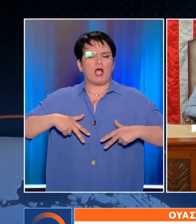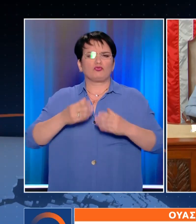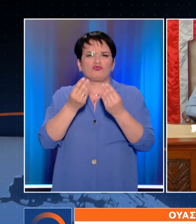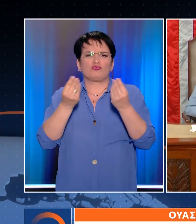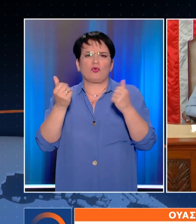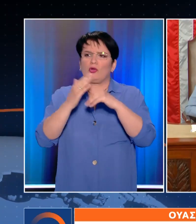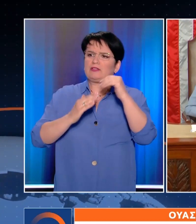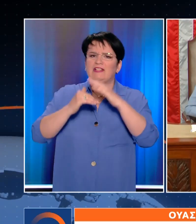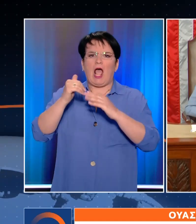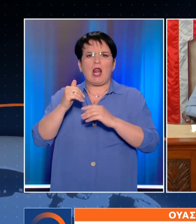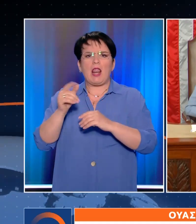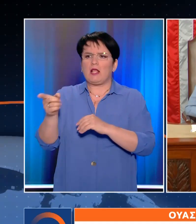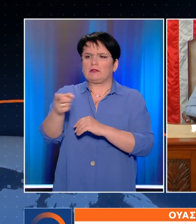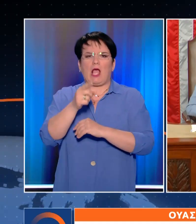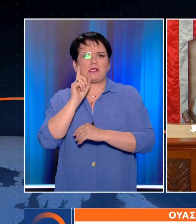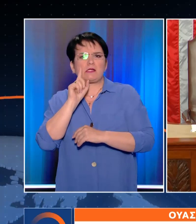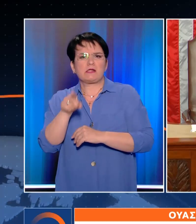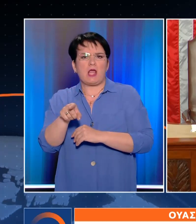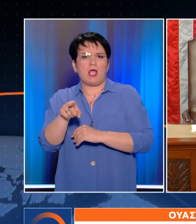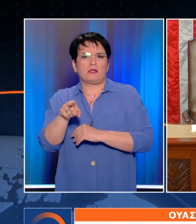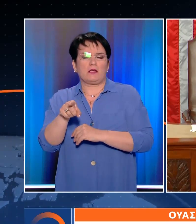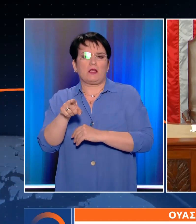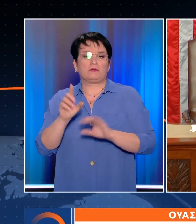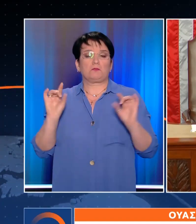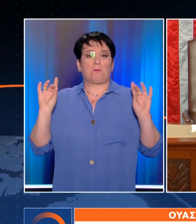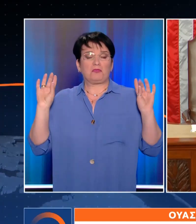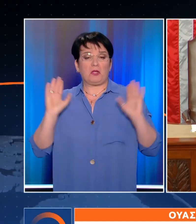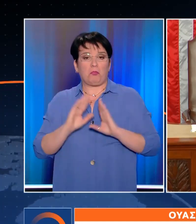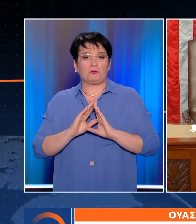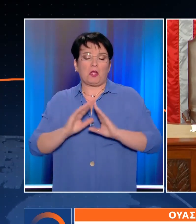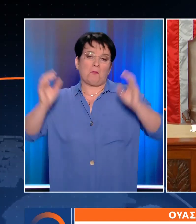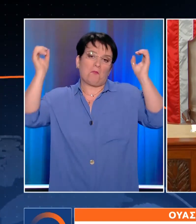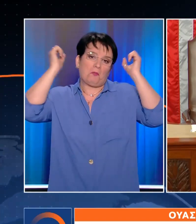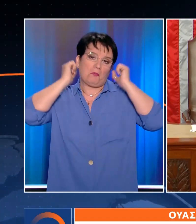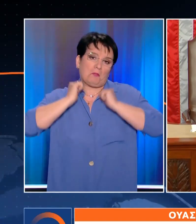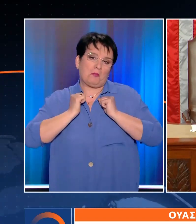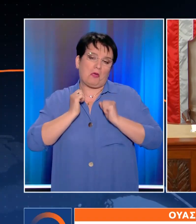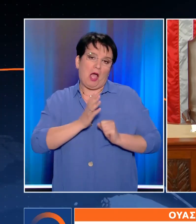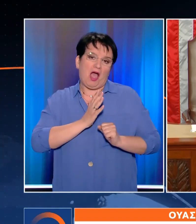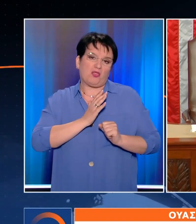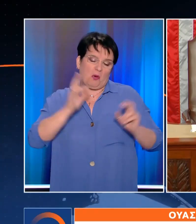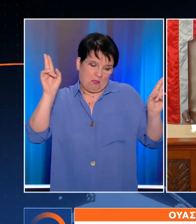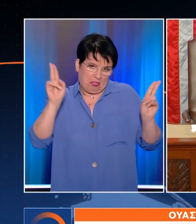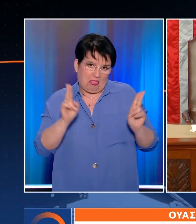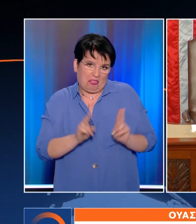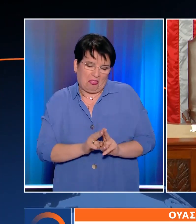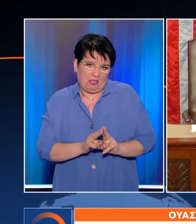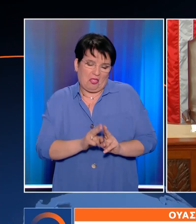τα ταλέντα των γυναικών του χάνει μισές από τις ανθρώπινες δυνάμεις του.